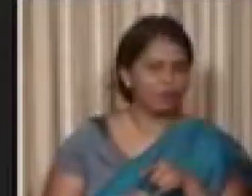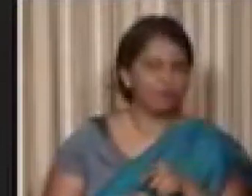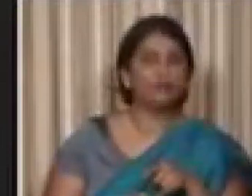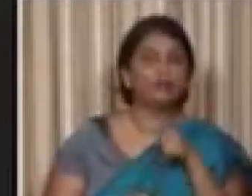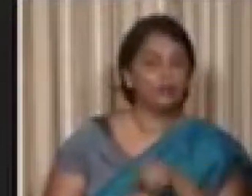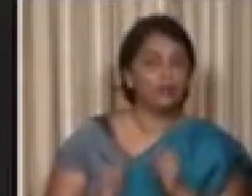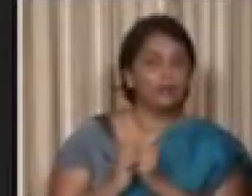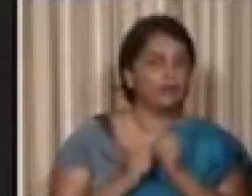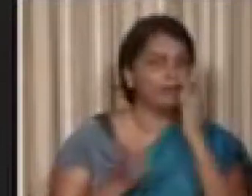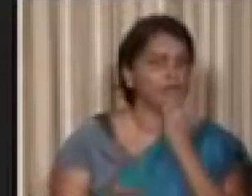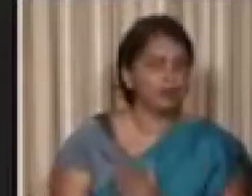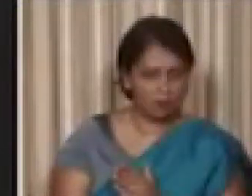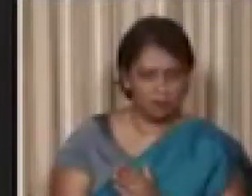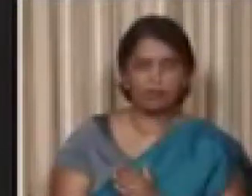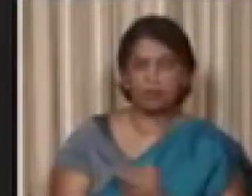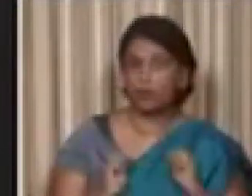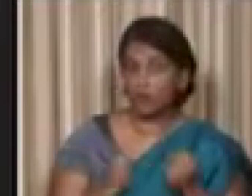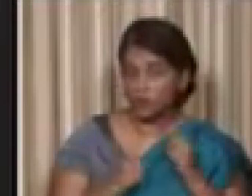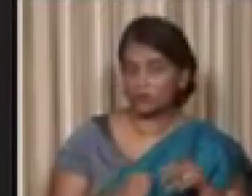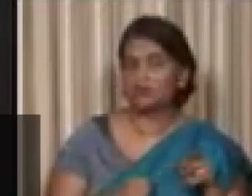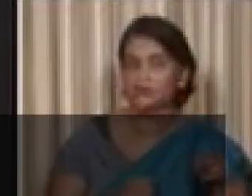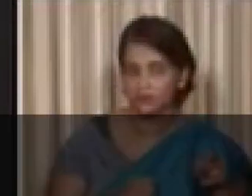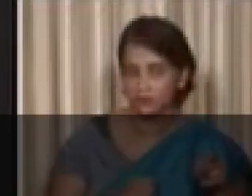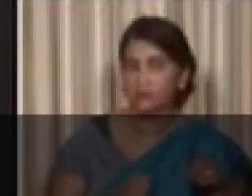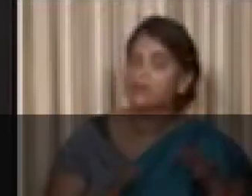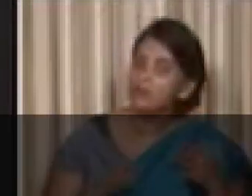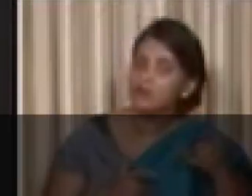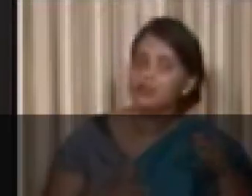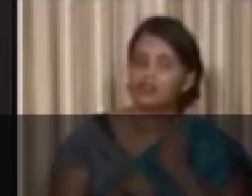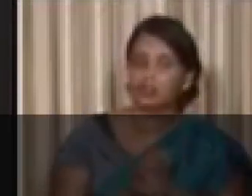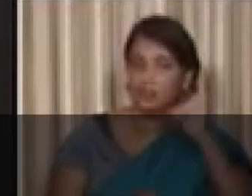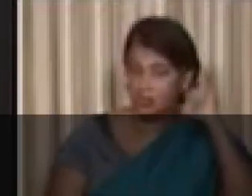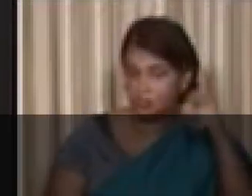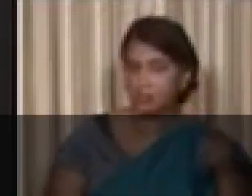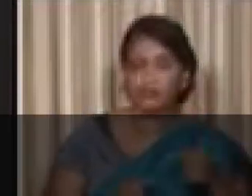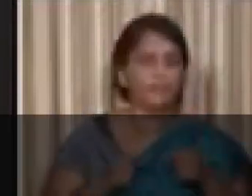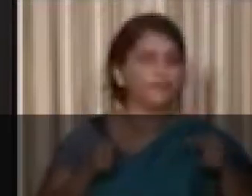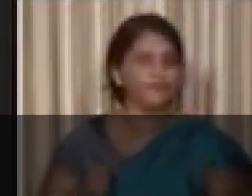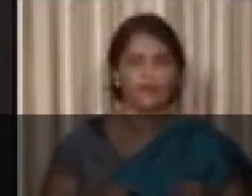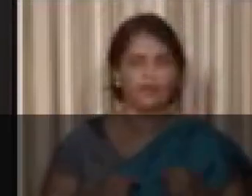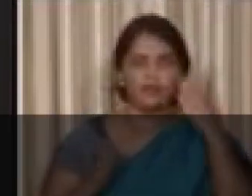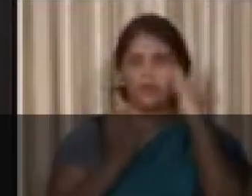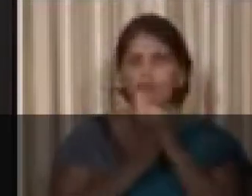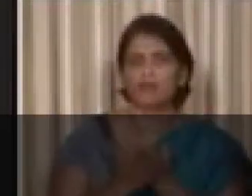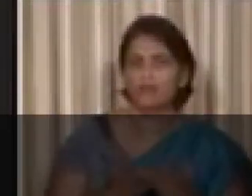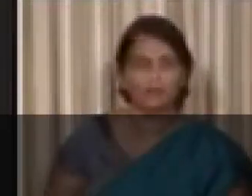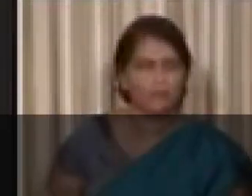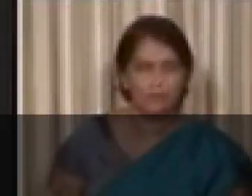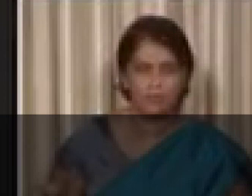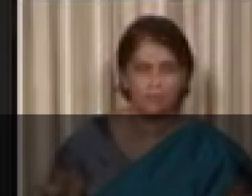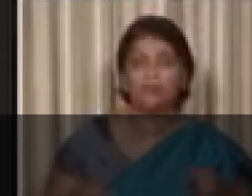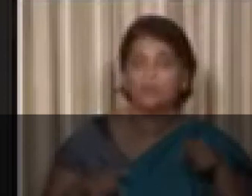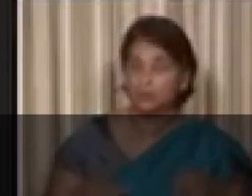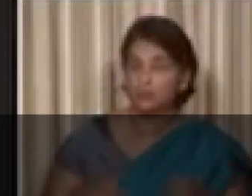මේ වැඩපිළිවෙල නවත්තන්නේ කියලා දරන උත්සාහයක් තියෙන. නැත්තම් මේ පොලිස්පතිවරයට විරුද්ධ වෙන්න මොකද්ද තියෙන කාරණේ?